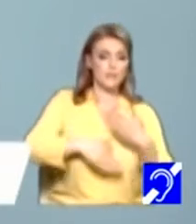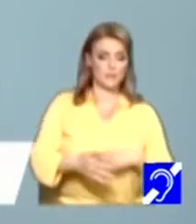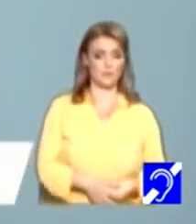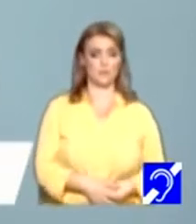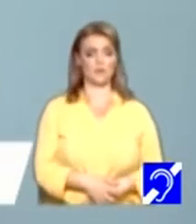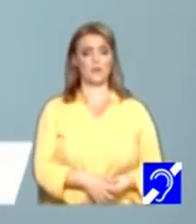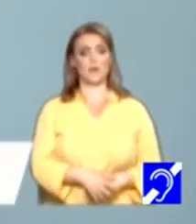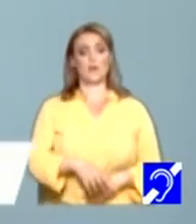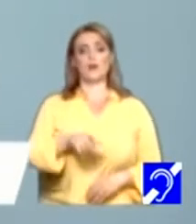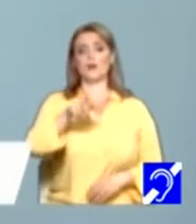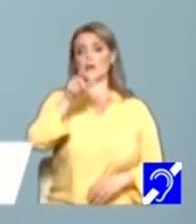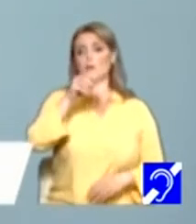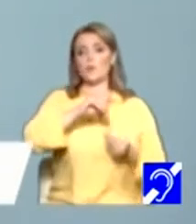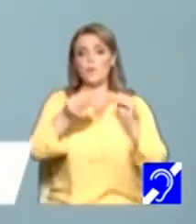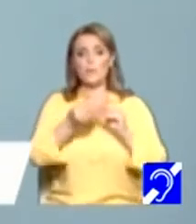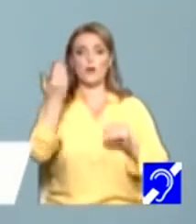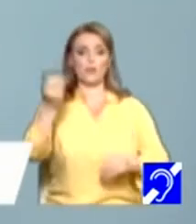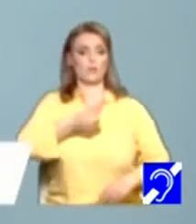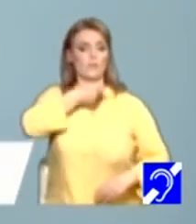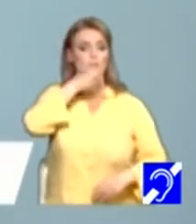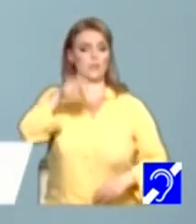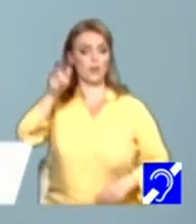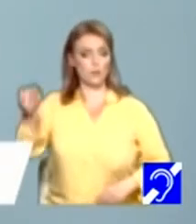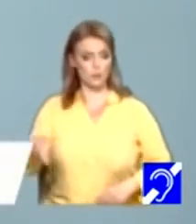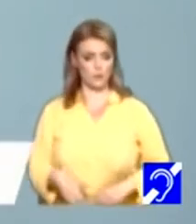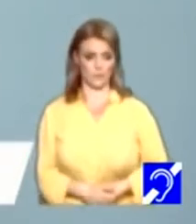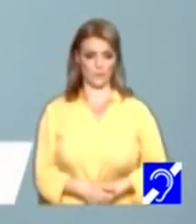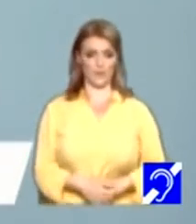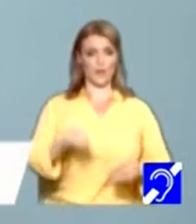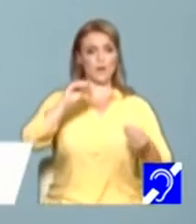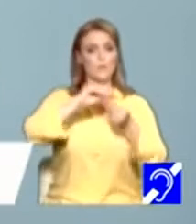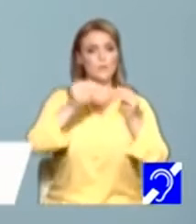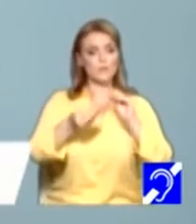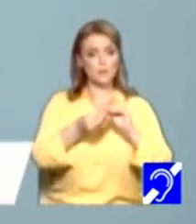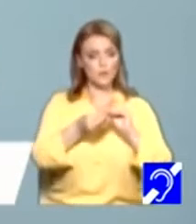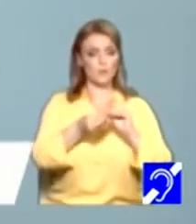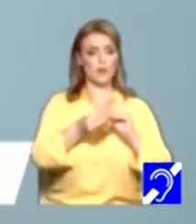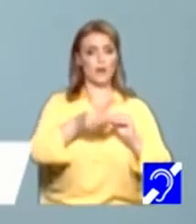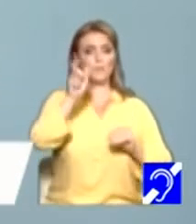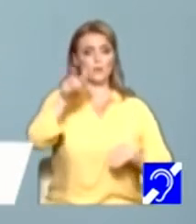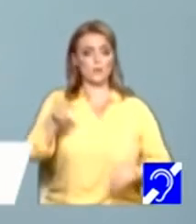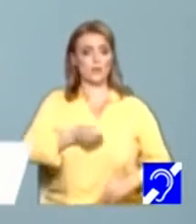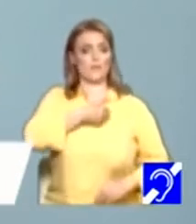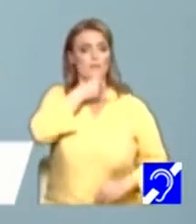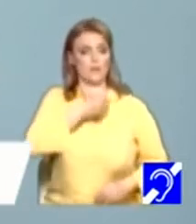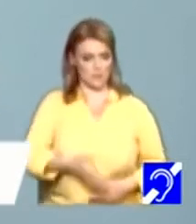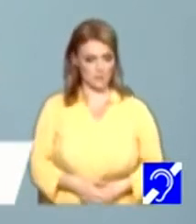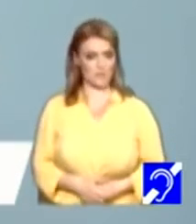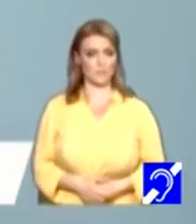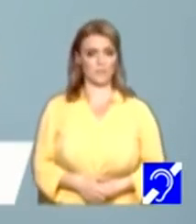persoanelor de etnii, problemele persoanelor în etate,